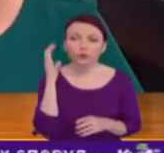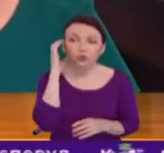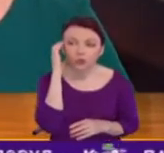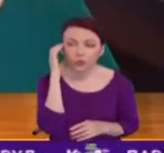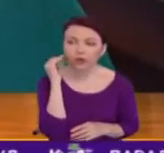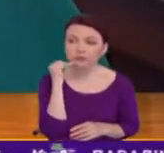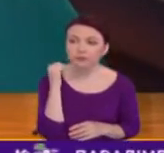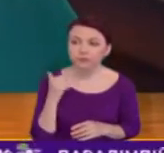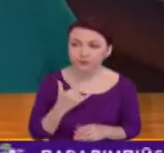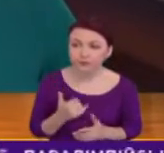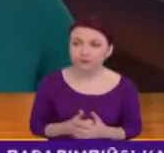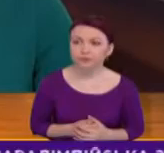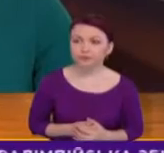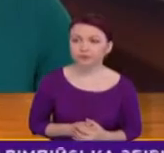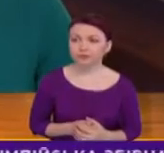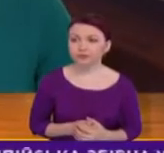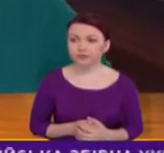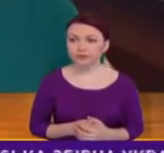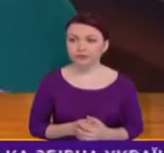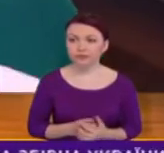ви в ефірі.